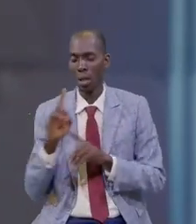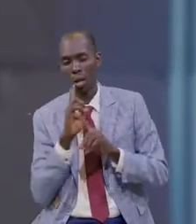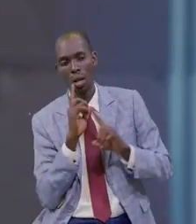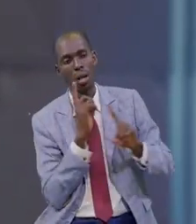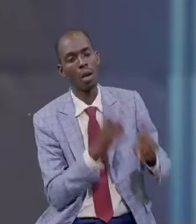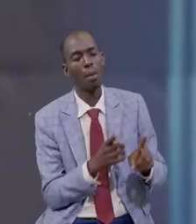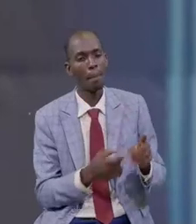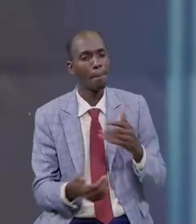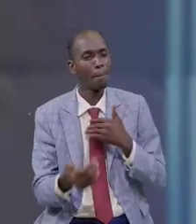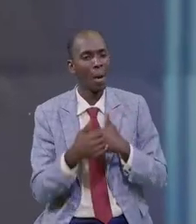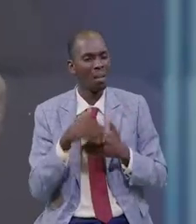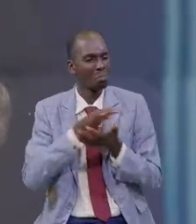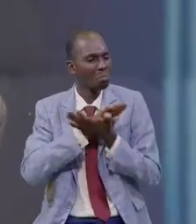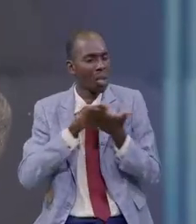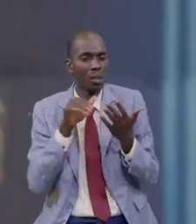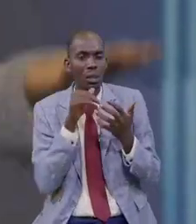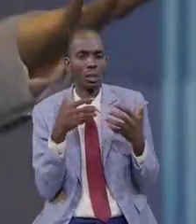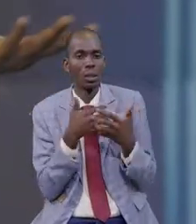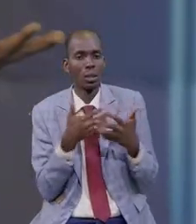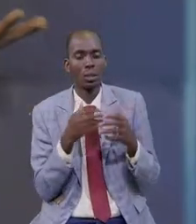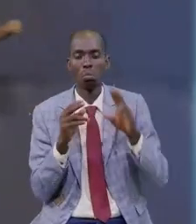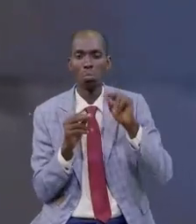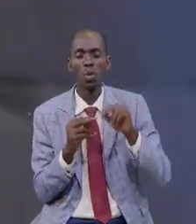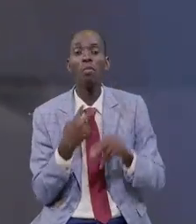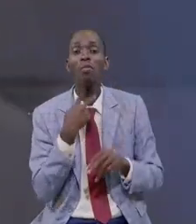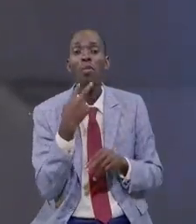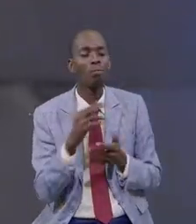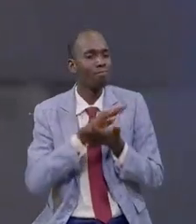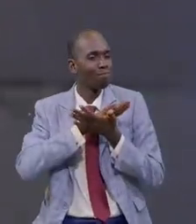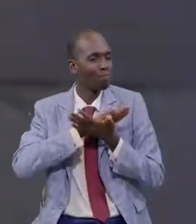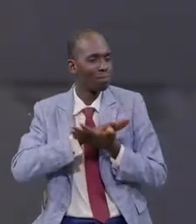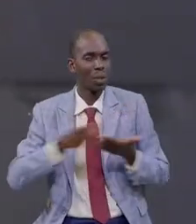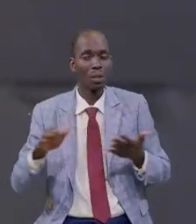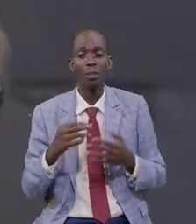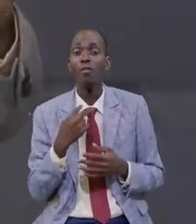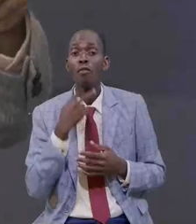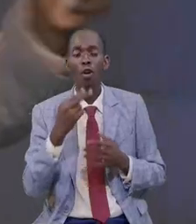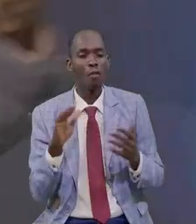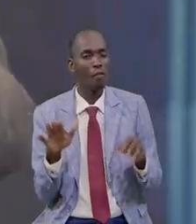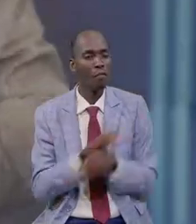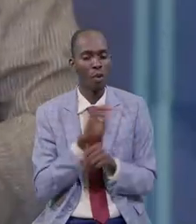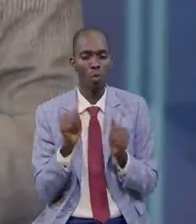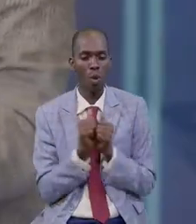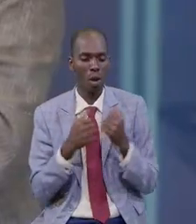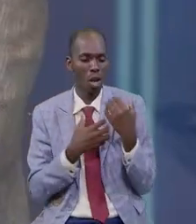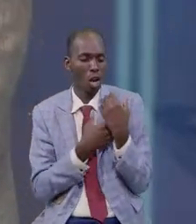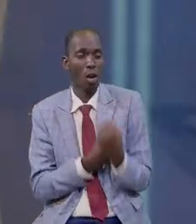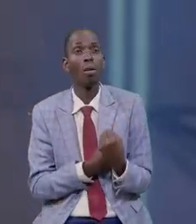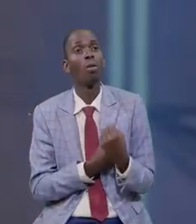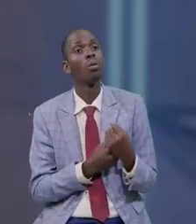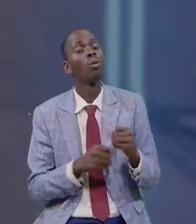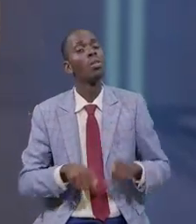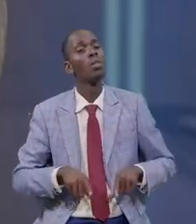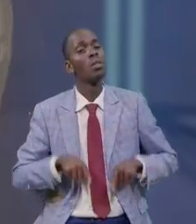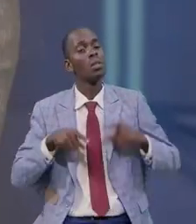voix était forte et Claire sa voix était confiante il dit oui vie pour